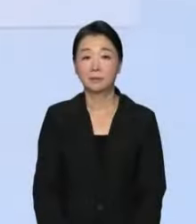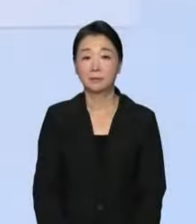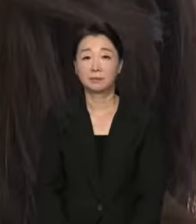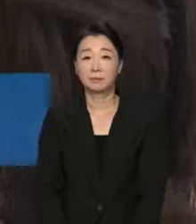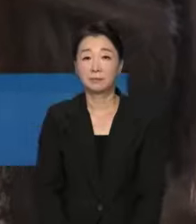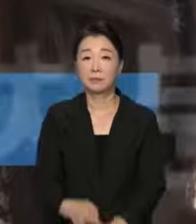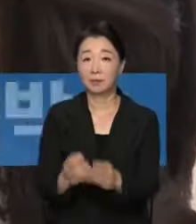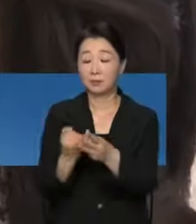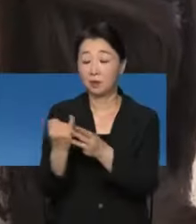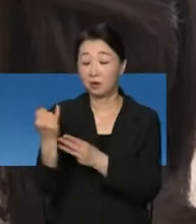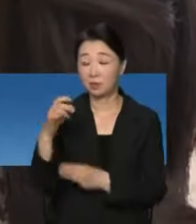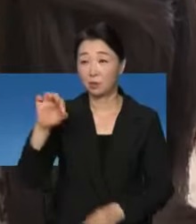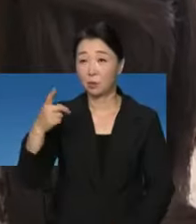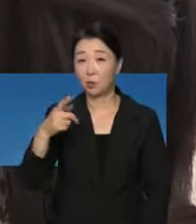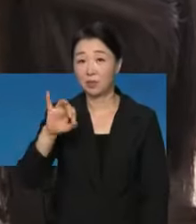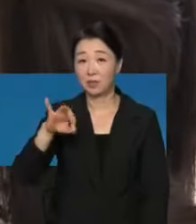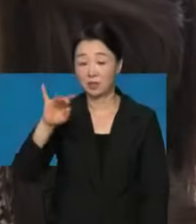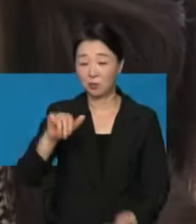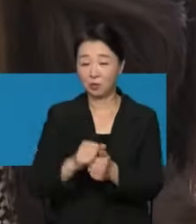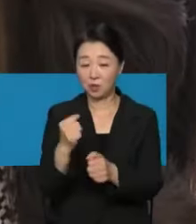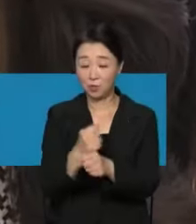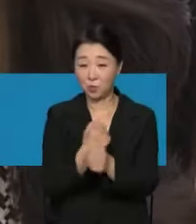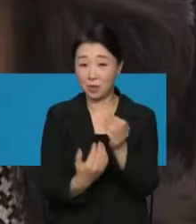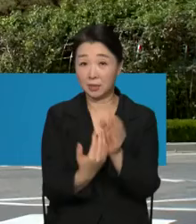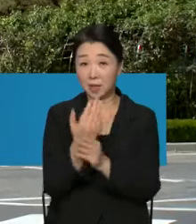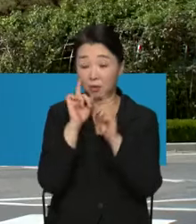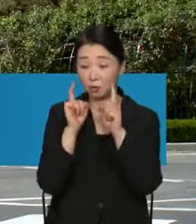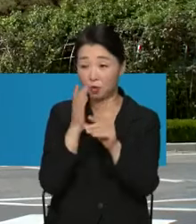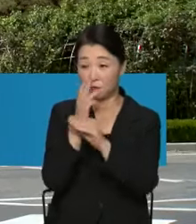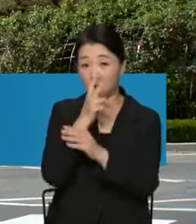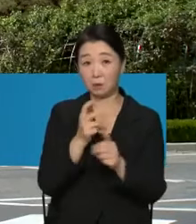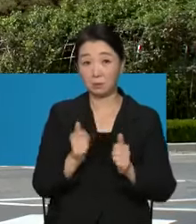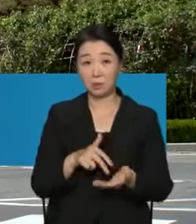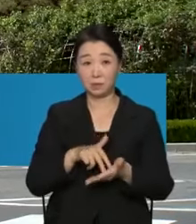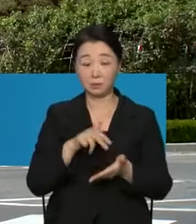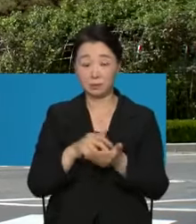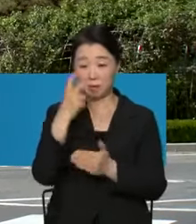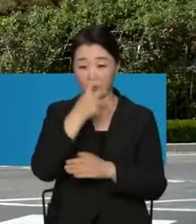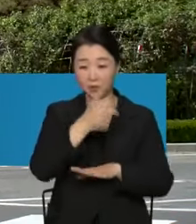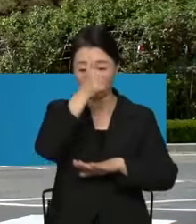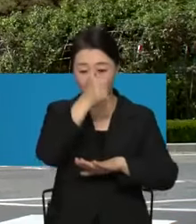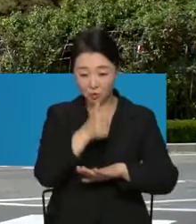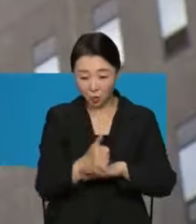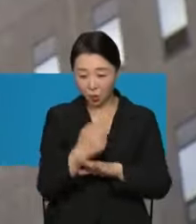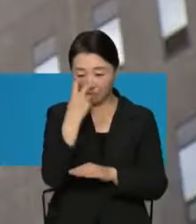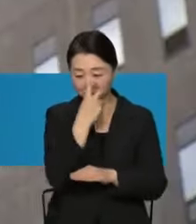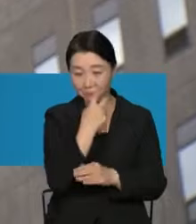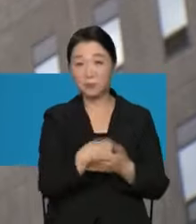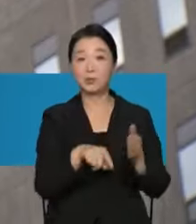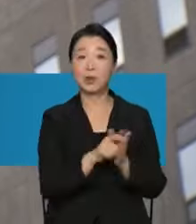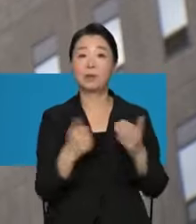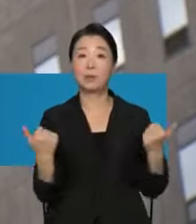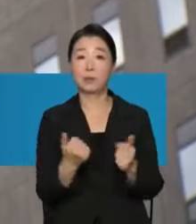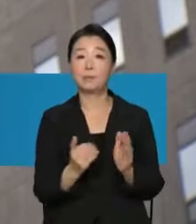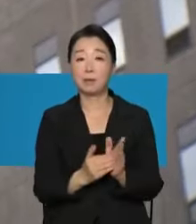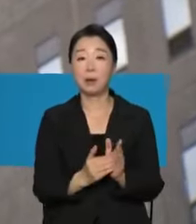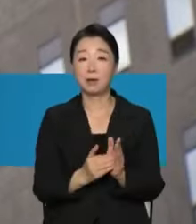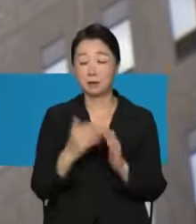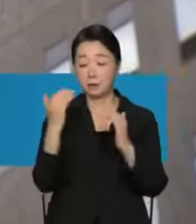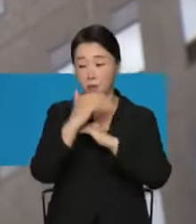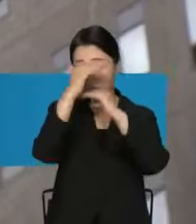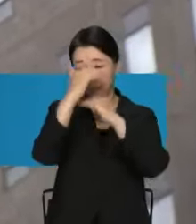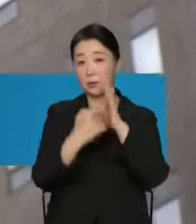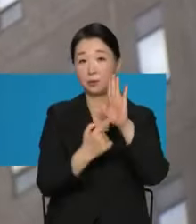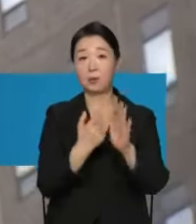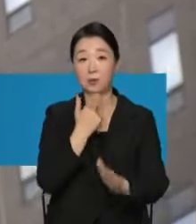김건희 여사의 도이치모터스 주가 조작 사건을 수사 중인 검찰이 수사팀 결론을 최종 점검하기 위한 회의를 열었습니다. 이 회의